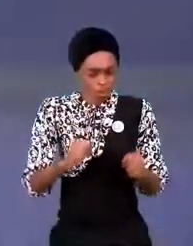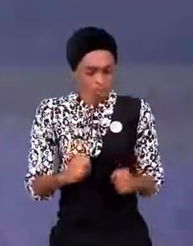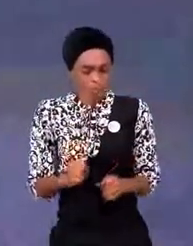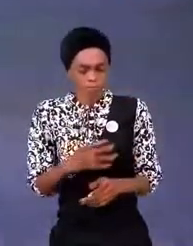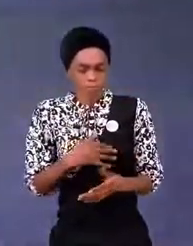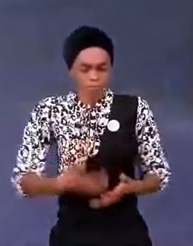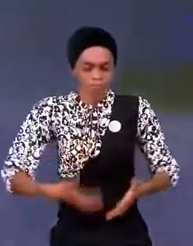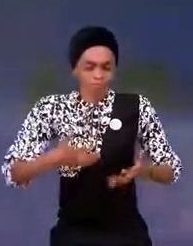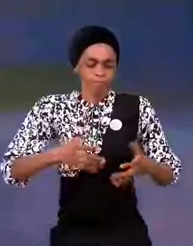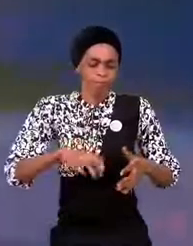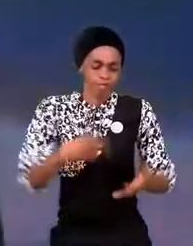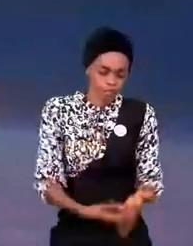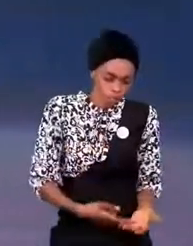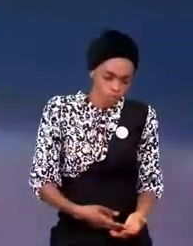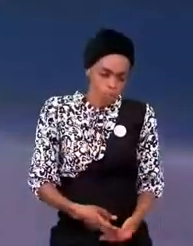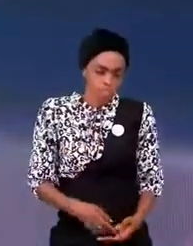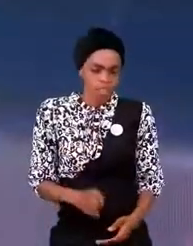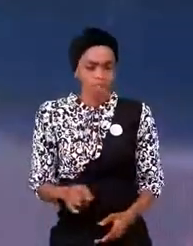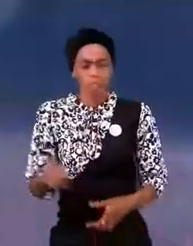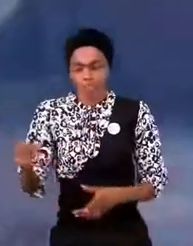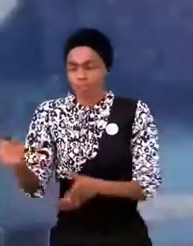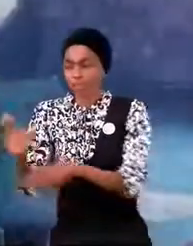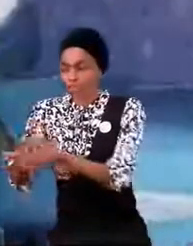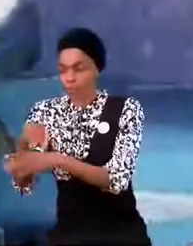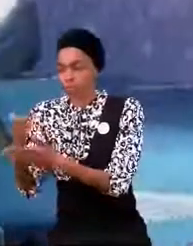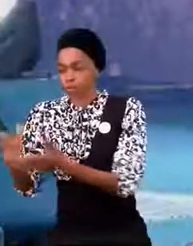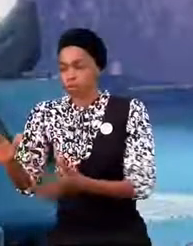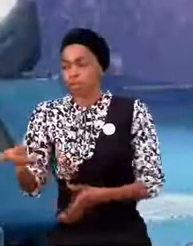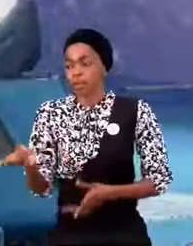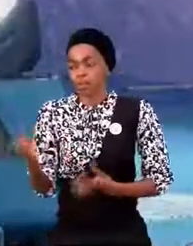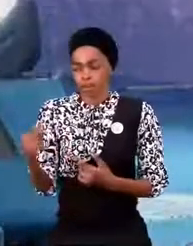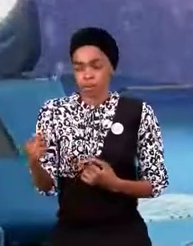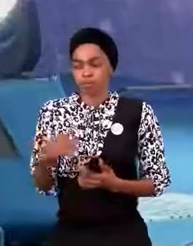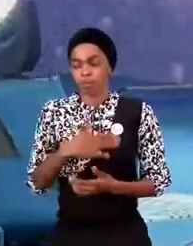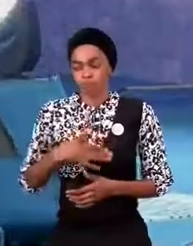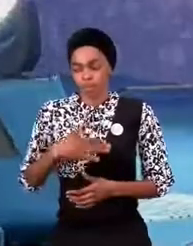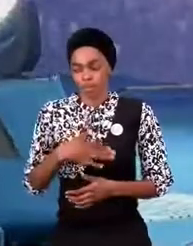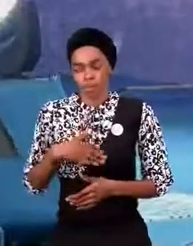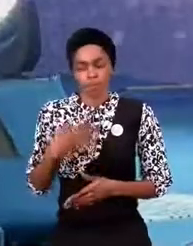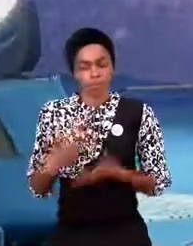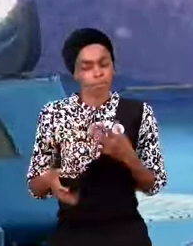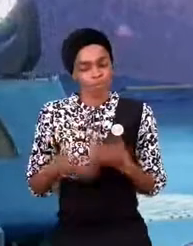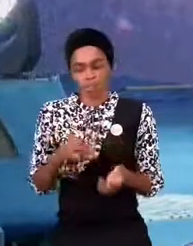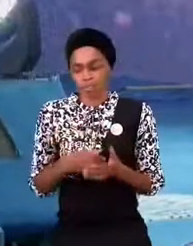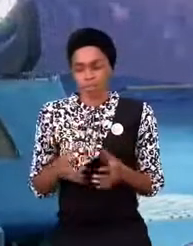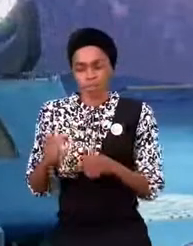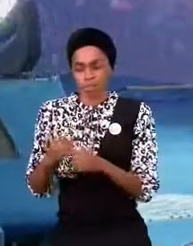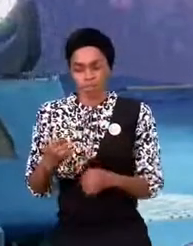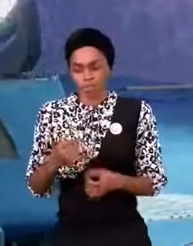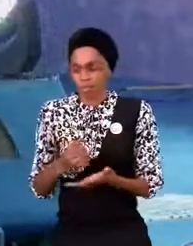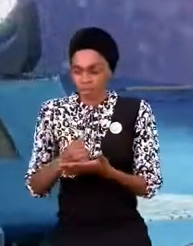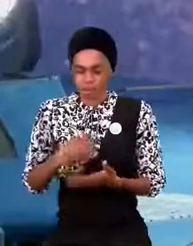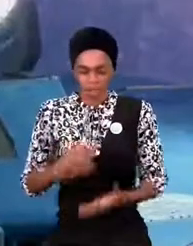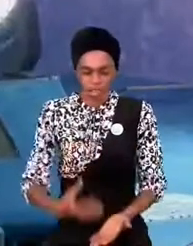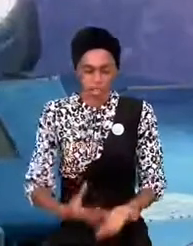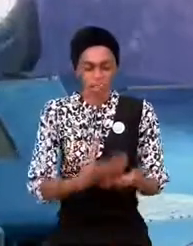soulever cela, tu appelles quelqu'un, tu dis s'il te plaît, quel que soit ce que ça va coûter, aide-moi à porter et je vais payer tout